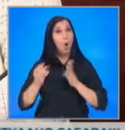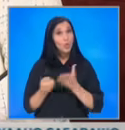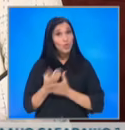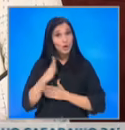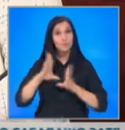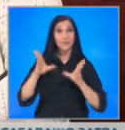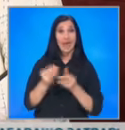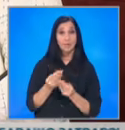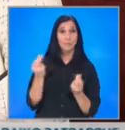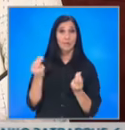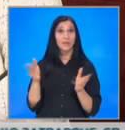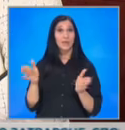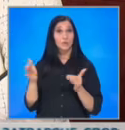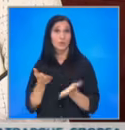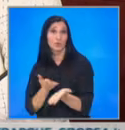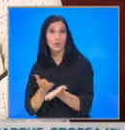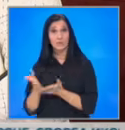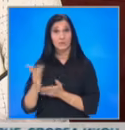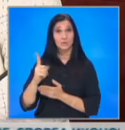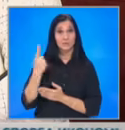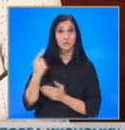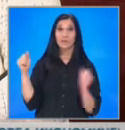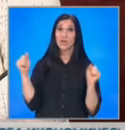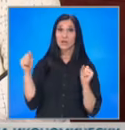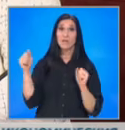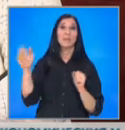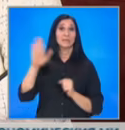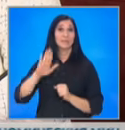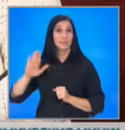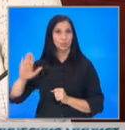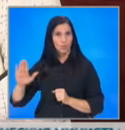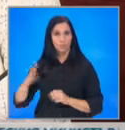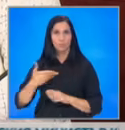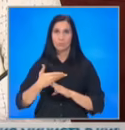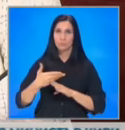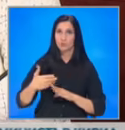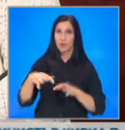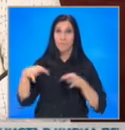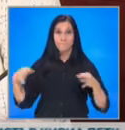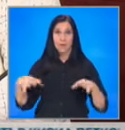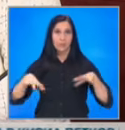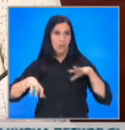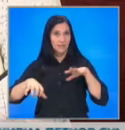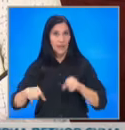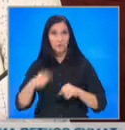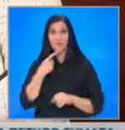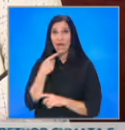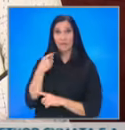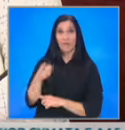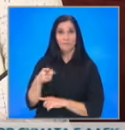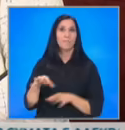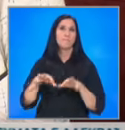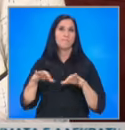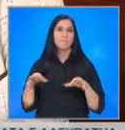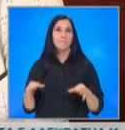като средствата категорично вече ги насочваме само за зимния сезон. Продължава мярката заетост за теб.